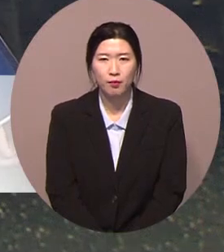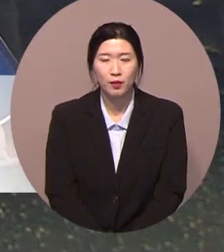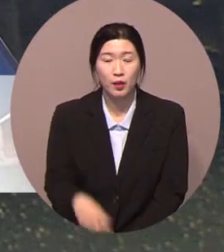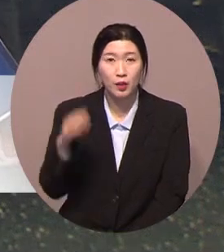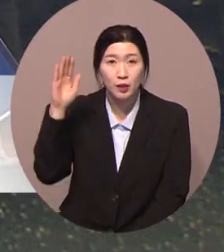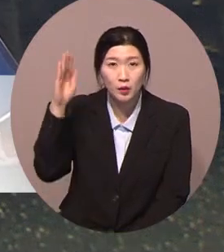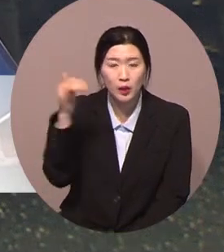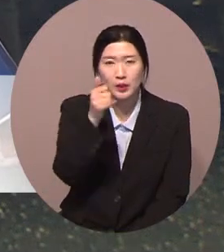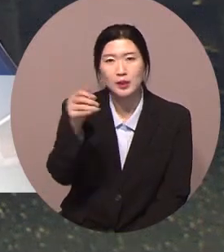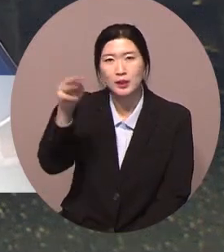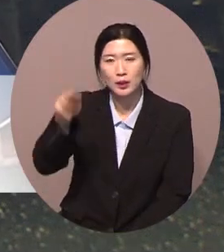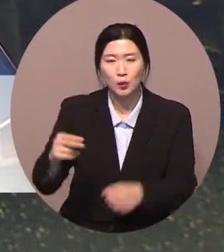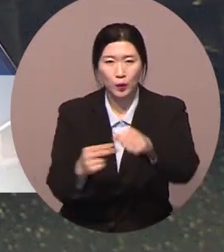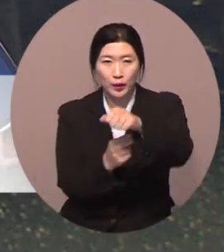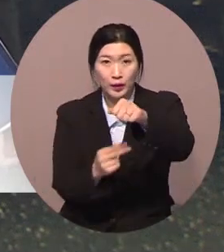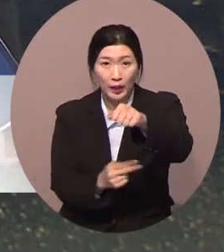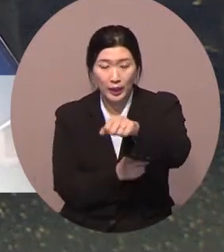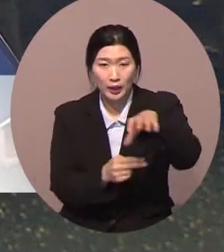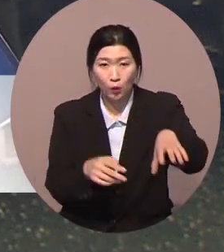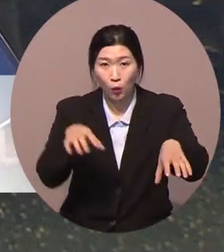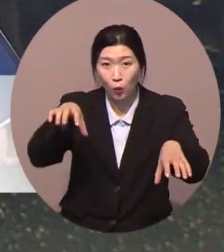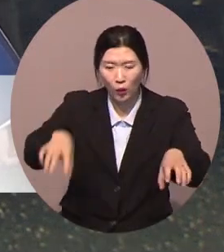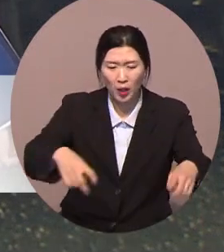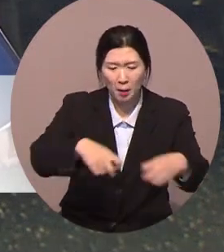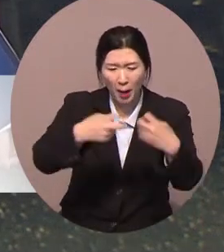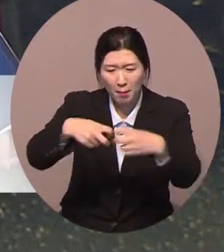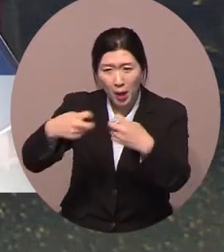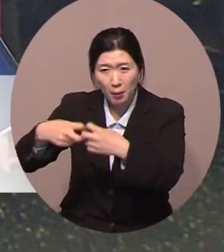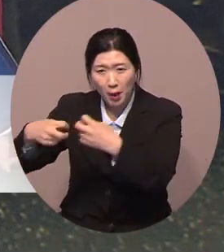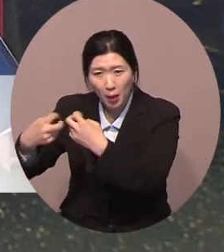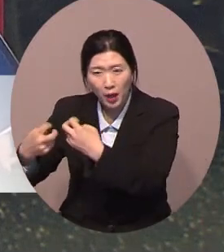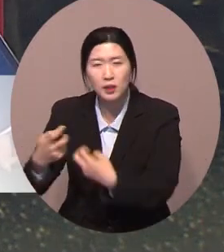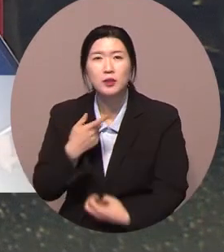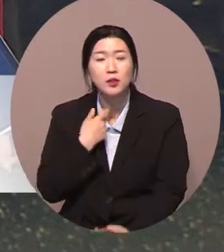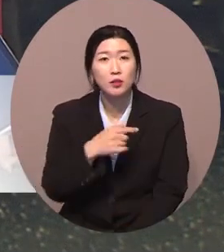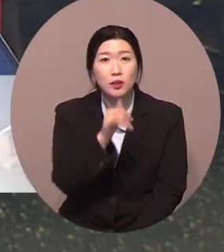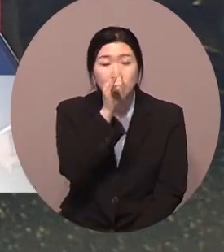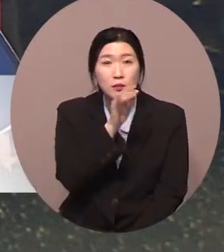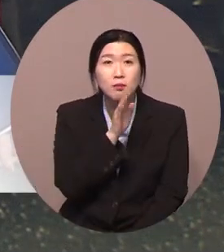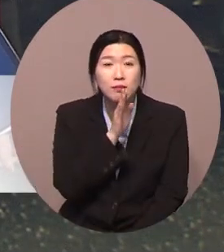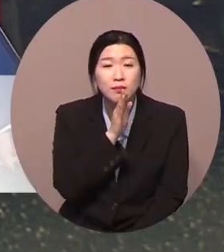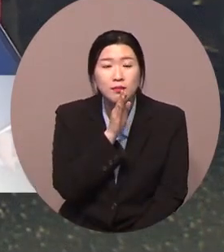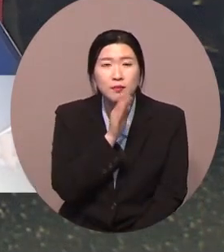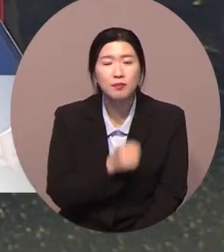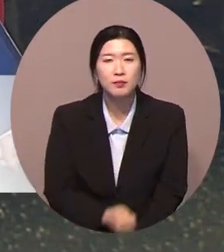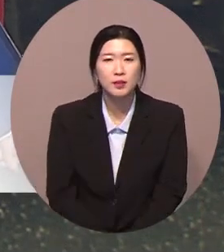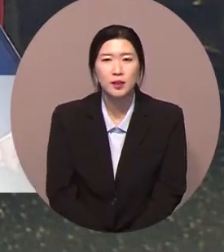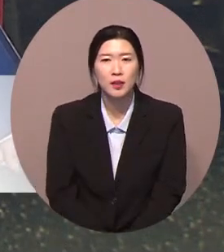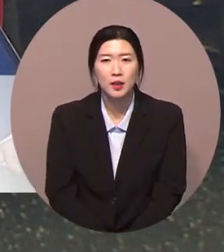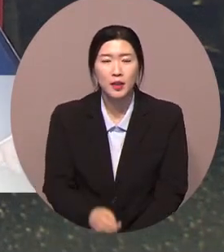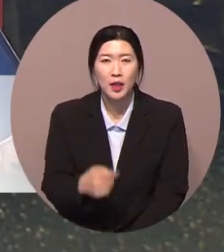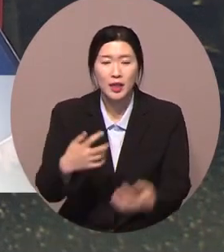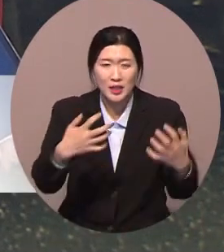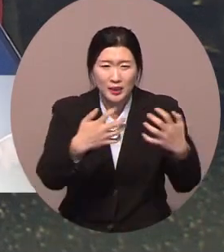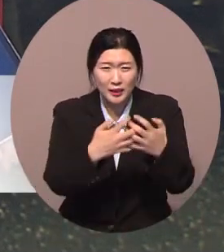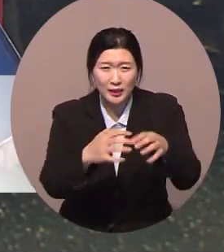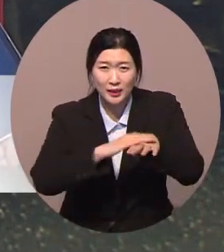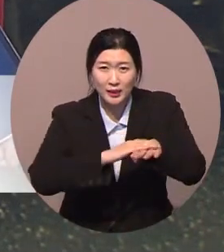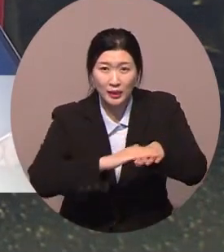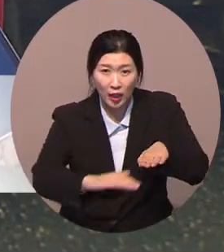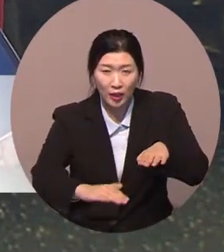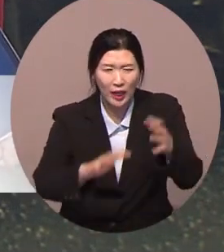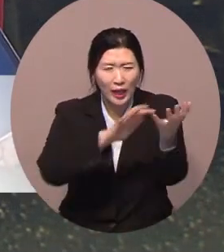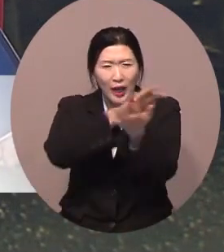최근 세종의 다리 두 곳에서 차량 30여 대가 연쇄 추돌한 사고 전해드렸는데요. 빙판길에